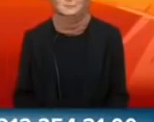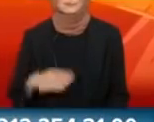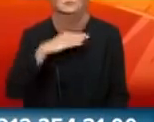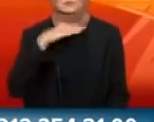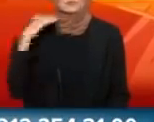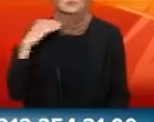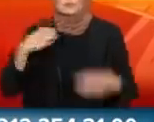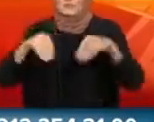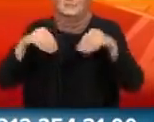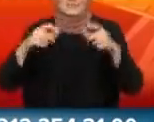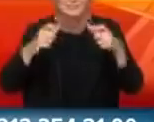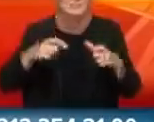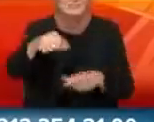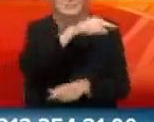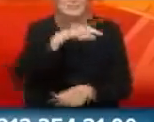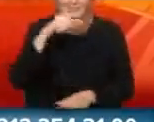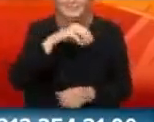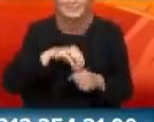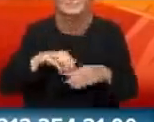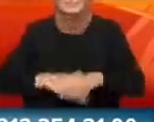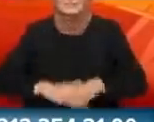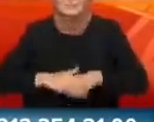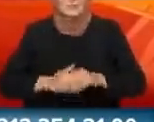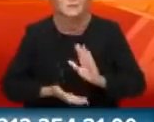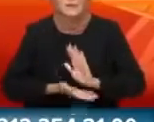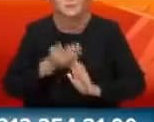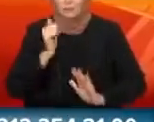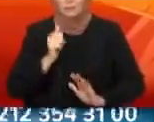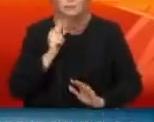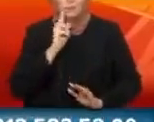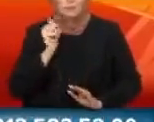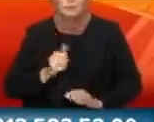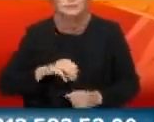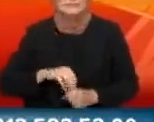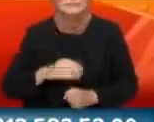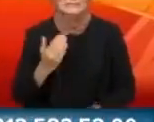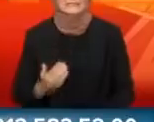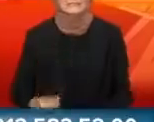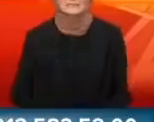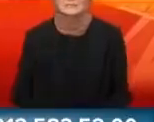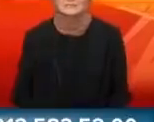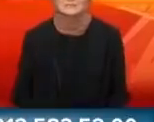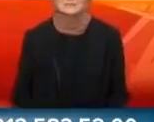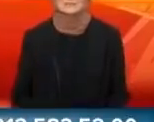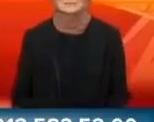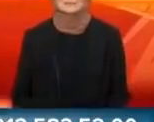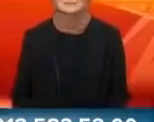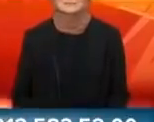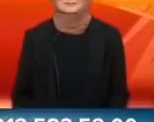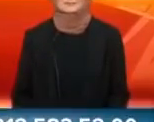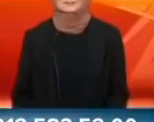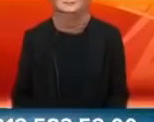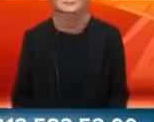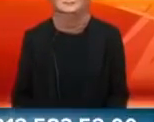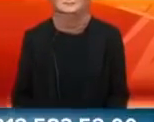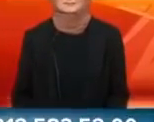Kurban pazarlıkları son gün iyice kızıştı. Hasan abi sana 2 lira abi. Abi 1400 lira ya. Olmadı Hasan abi, biz almadık o paraları.